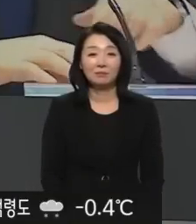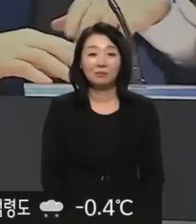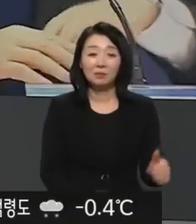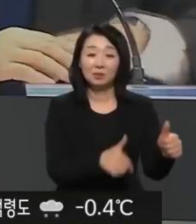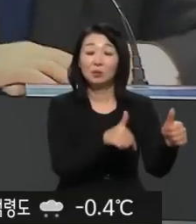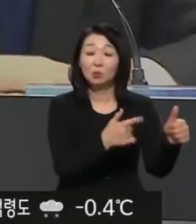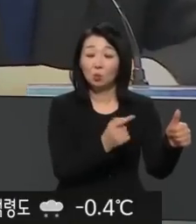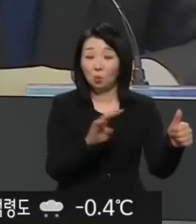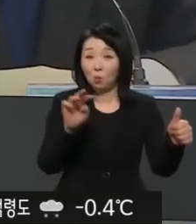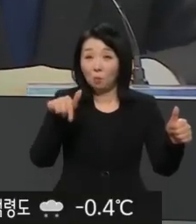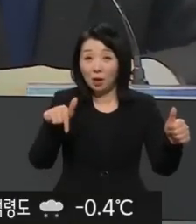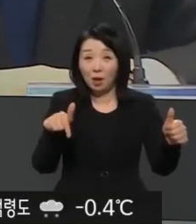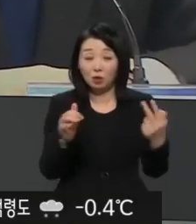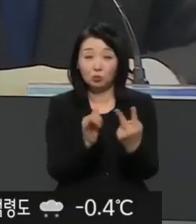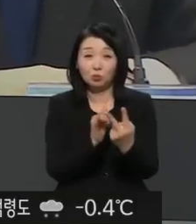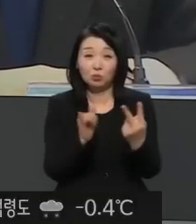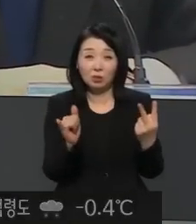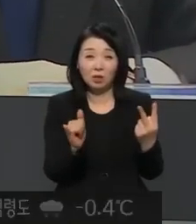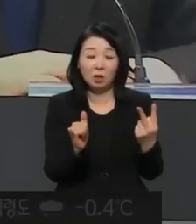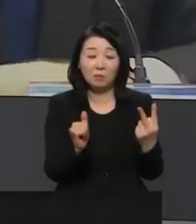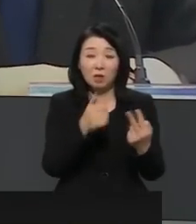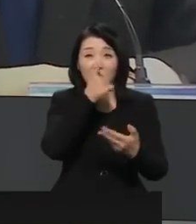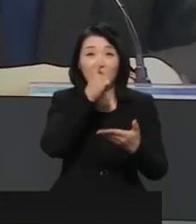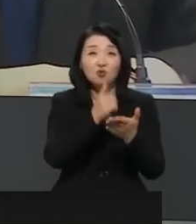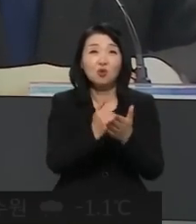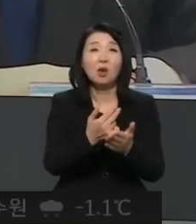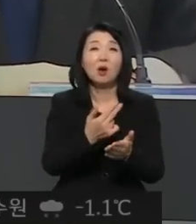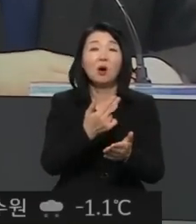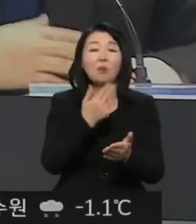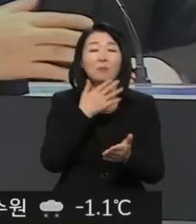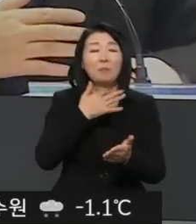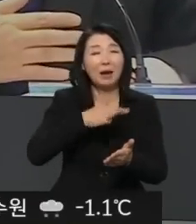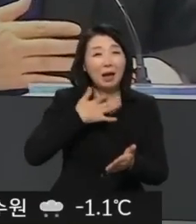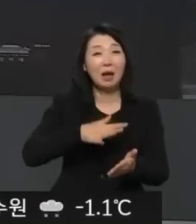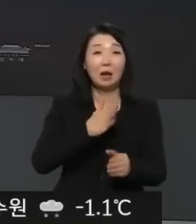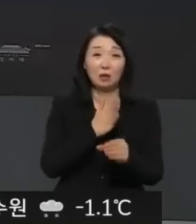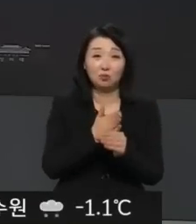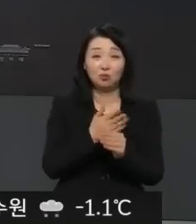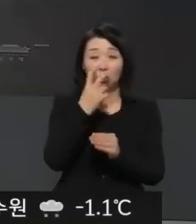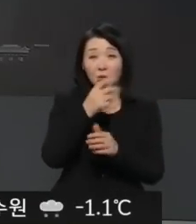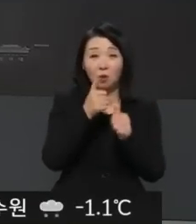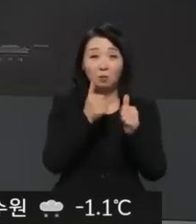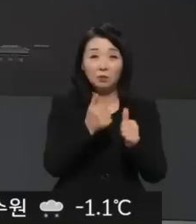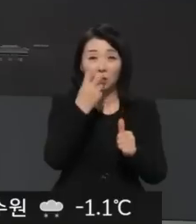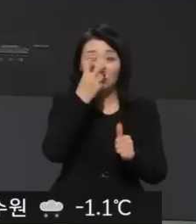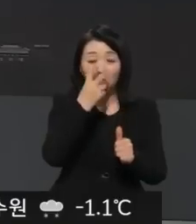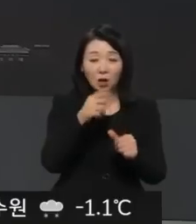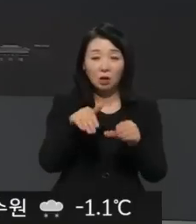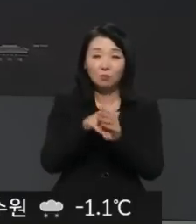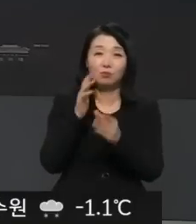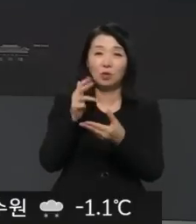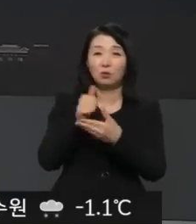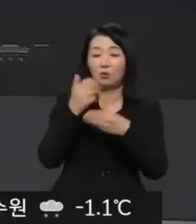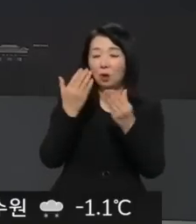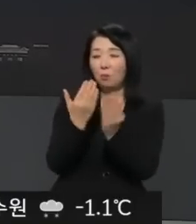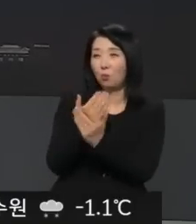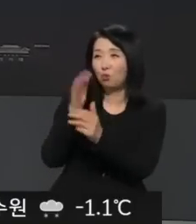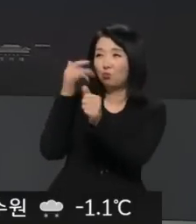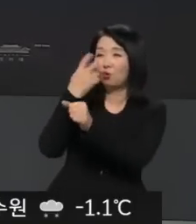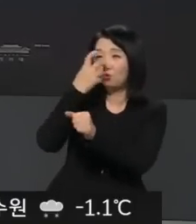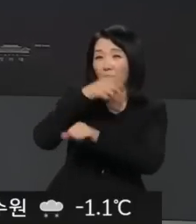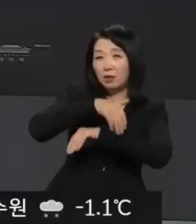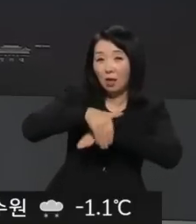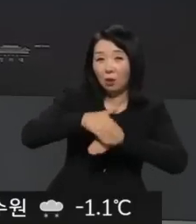박 전 원장 이렇게 두 사람 모두 혐의를 부인하고 있는 상황에서 검찰 수사는 문재인 전 대통령까지 미칠 수